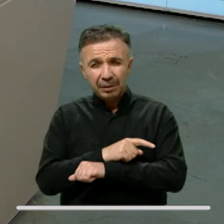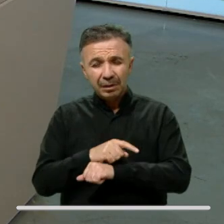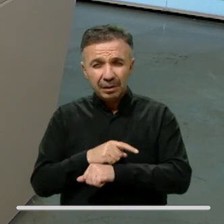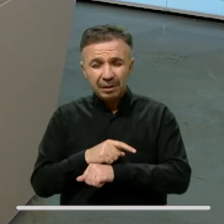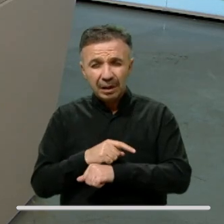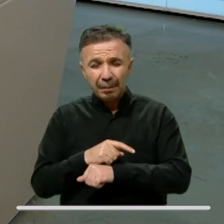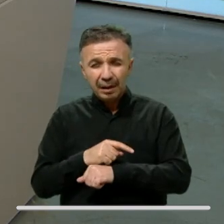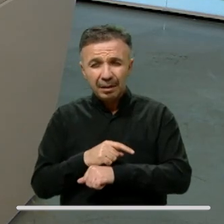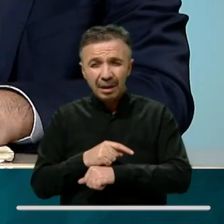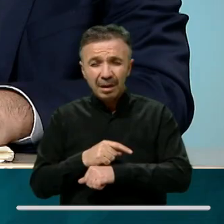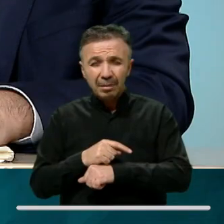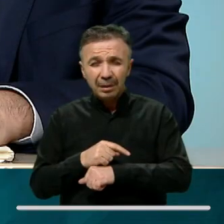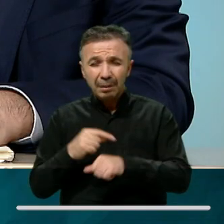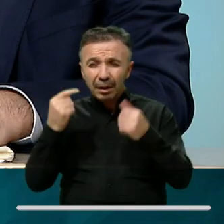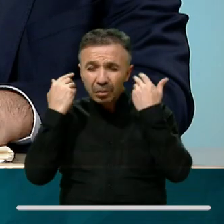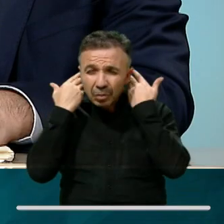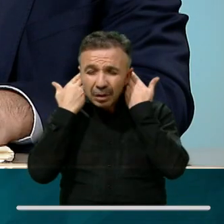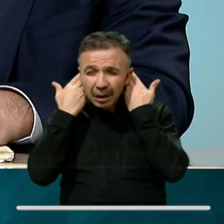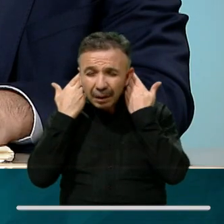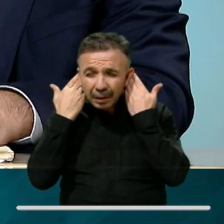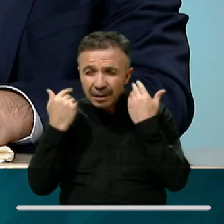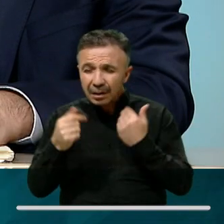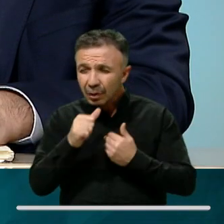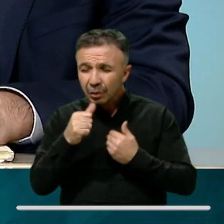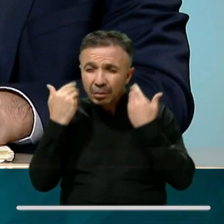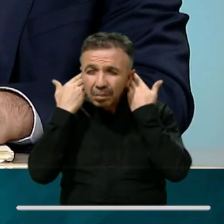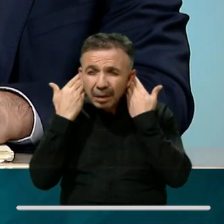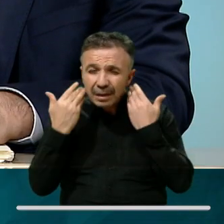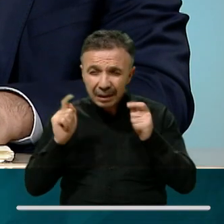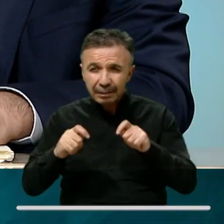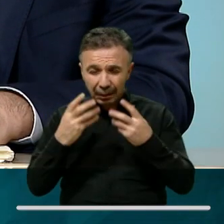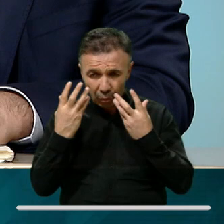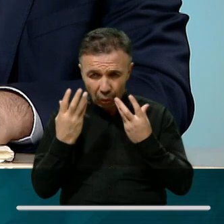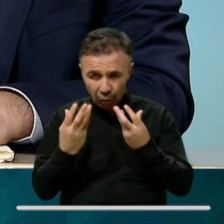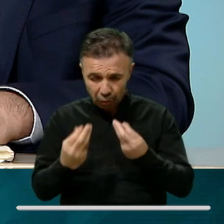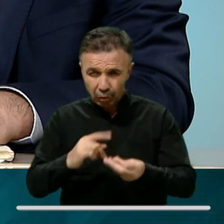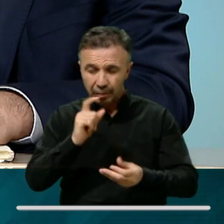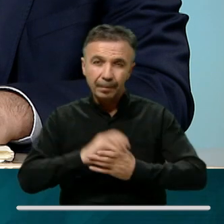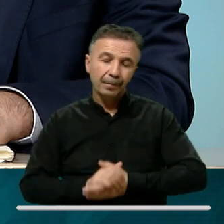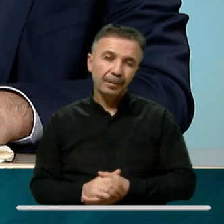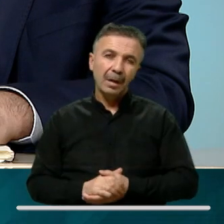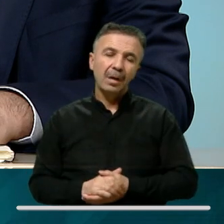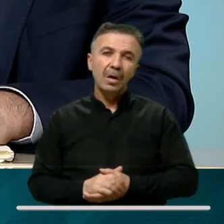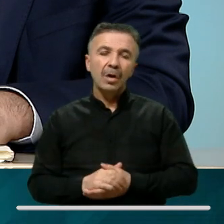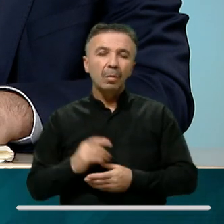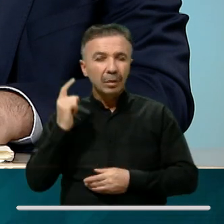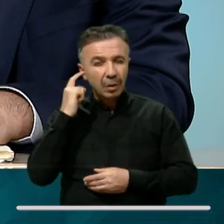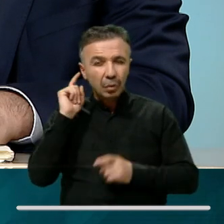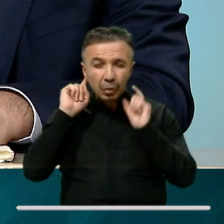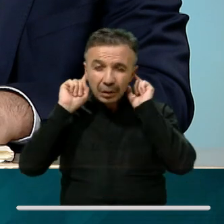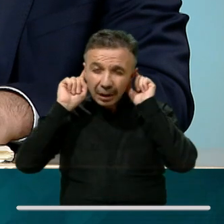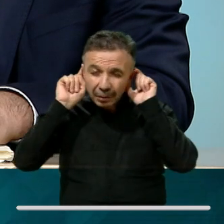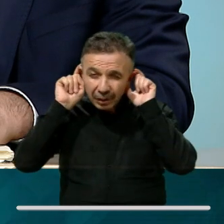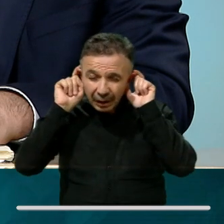çıkarma noktasını sorar. Üzerlerinden mesih yapsam olur mu diyor. Burada bunların üzerinden mesih